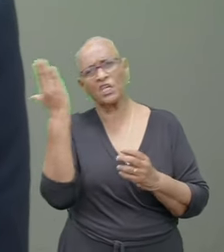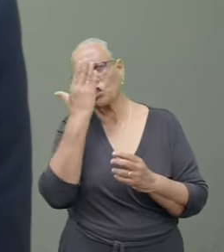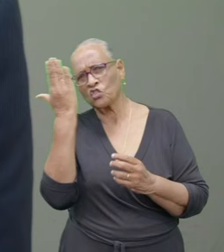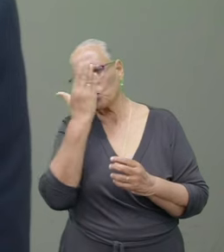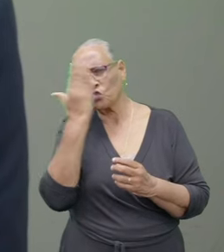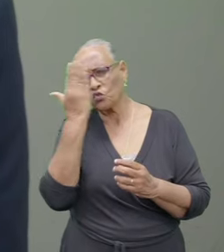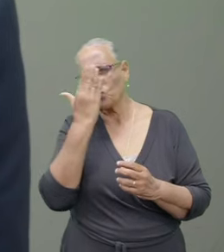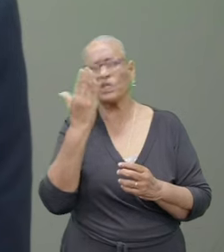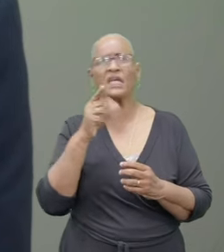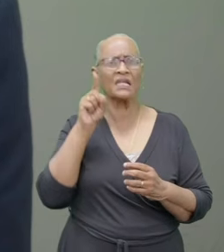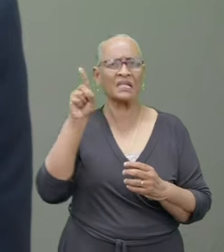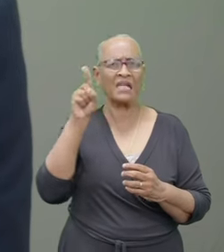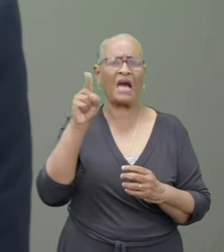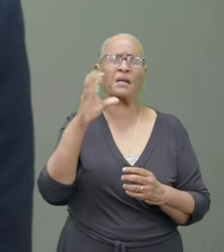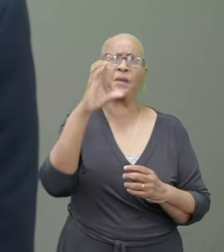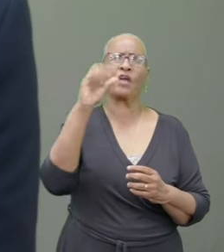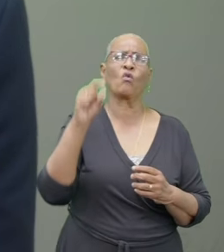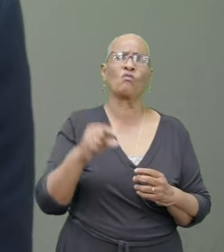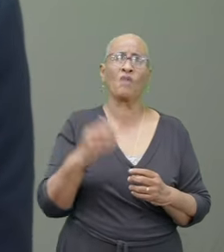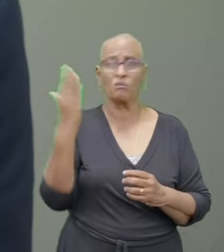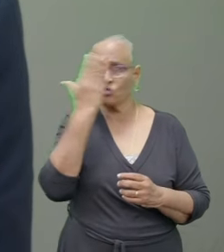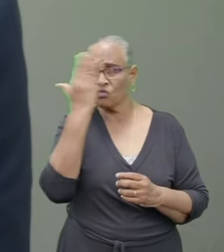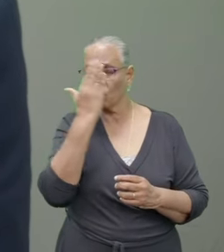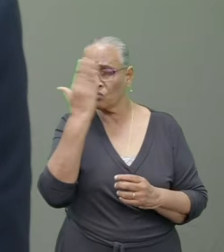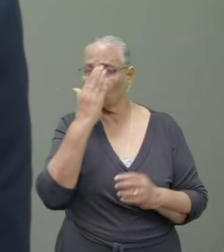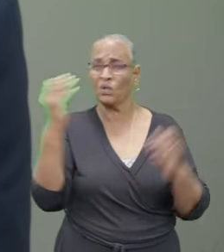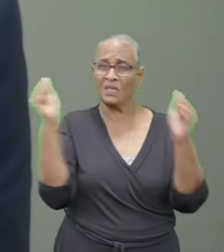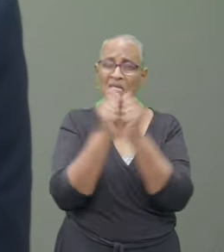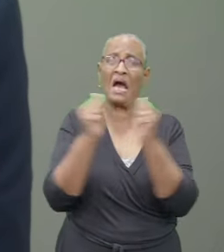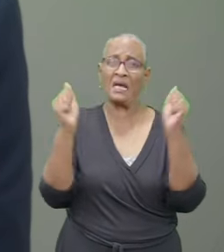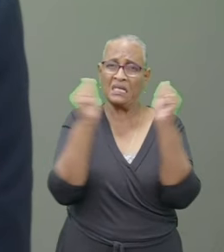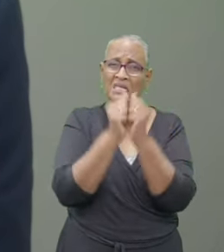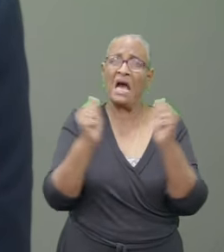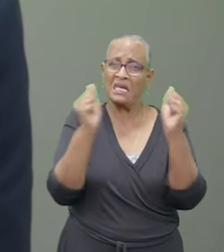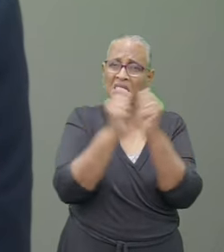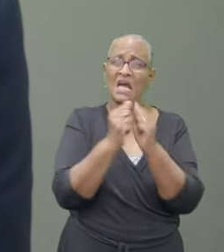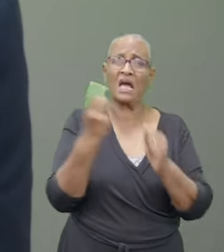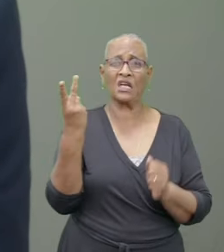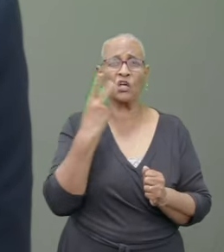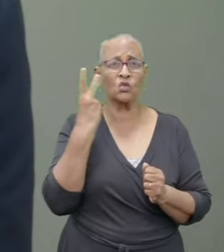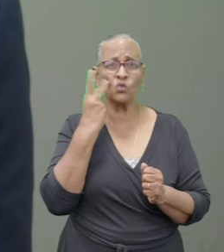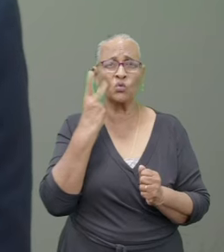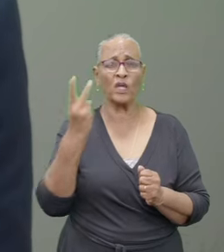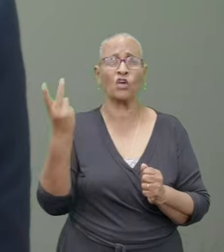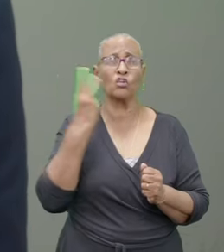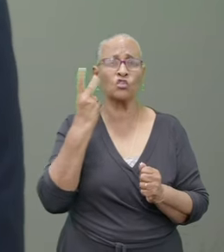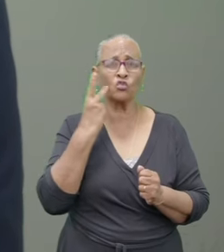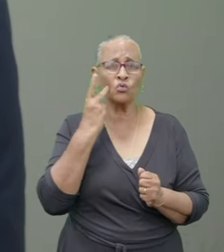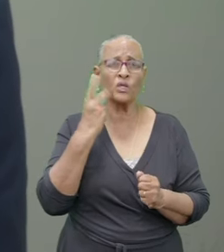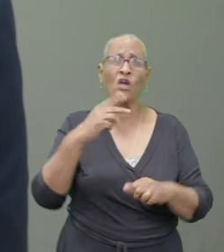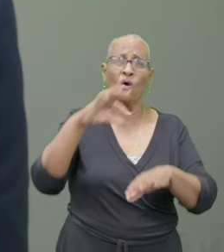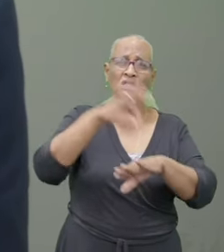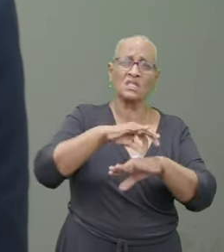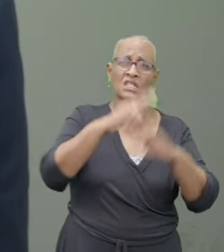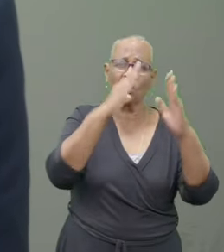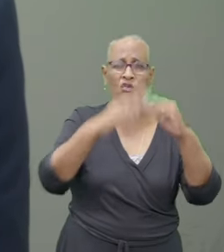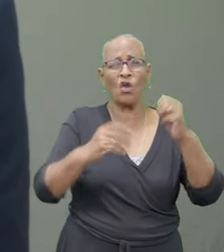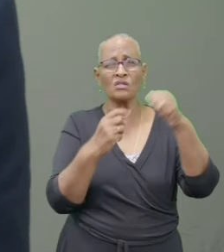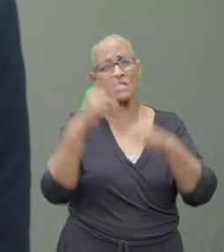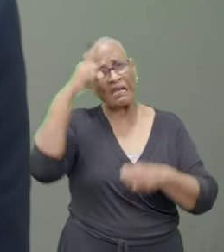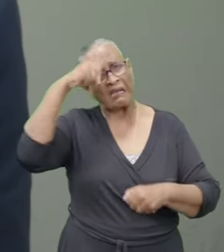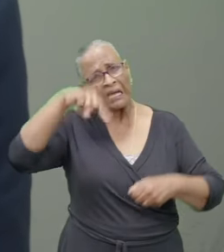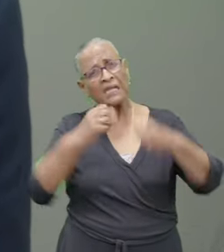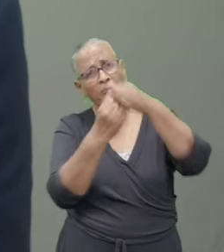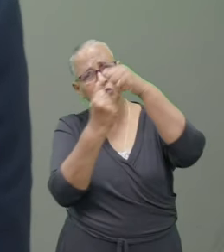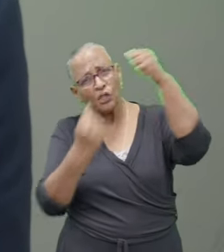op het COVAP. En daar studeren ook elk jaar iets van 200 zorgprofessionals af. Dus